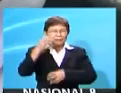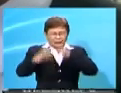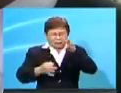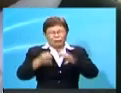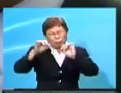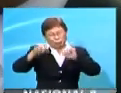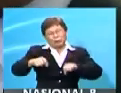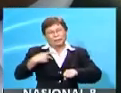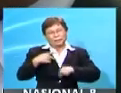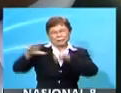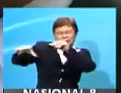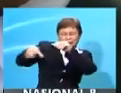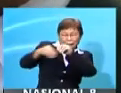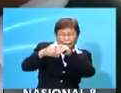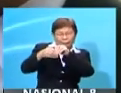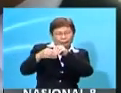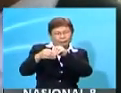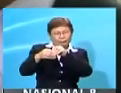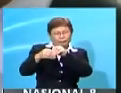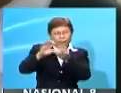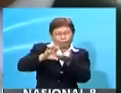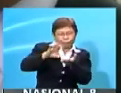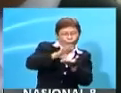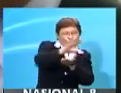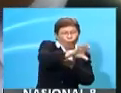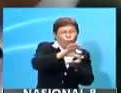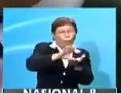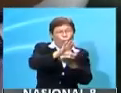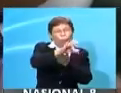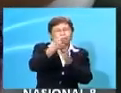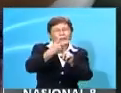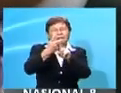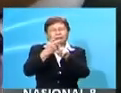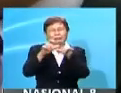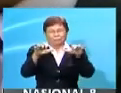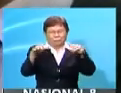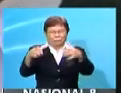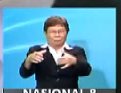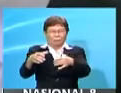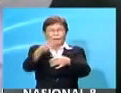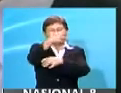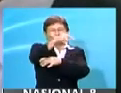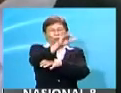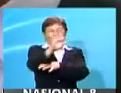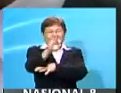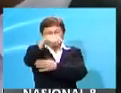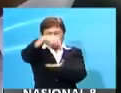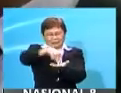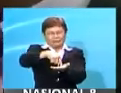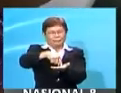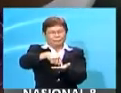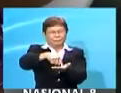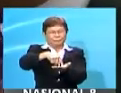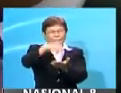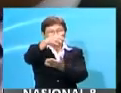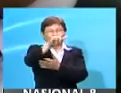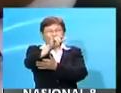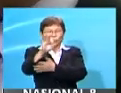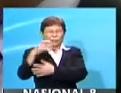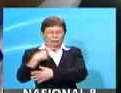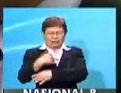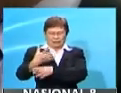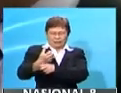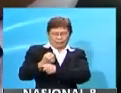boleh kita lagi input-input daripada kumpulan Profesor ini ya supaya kita